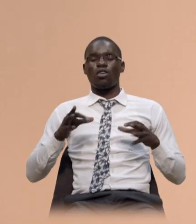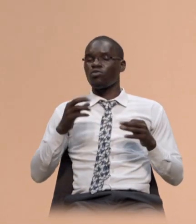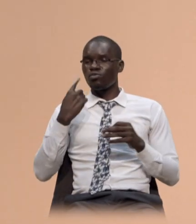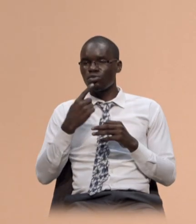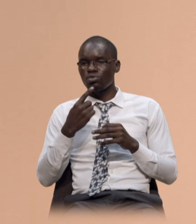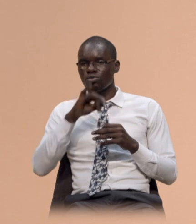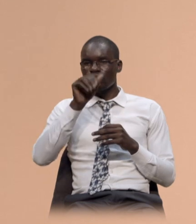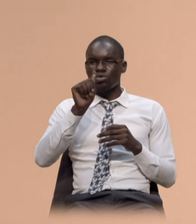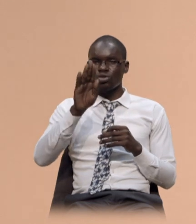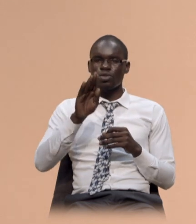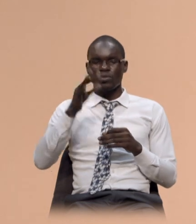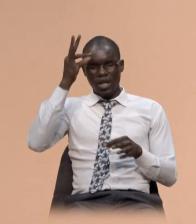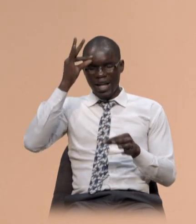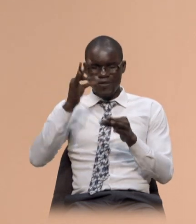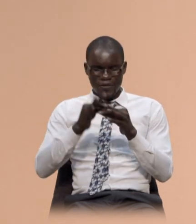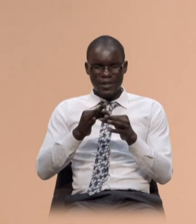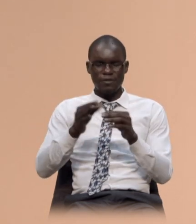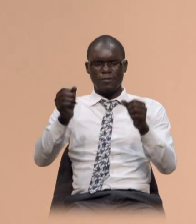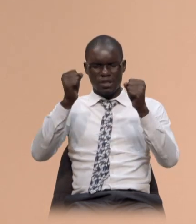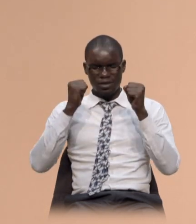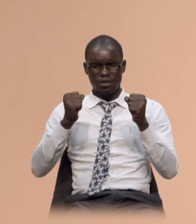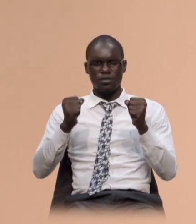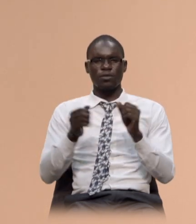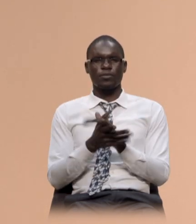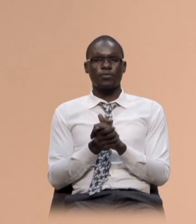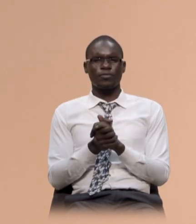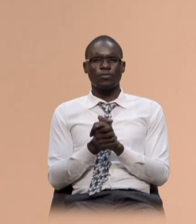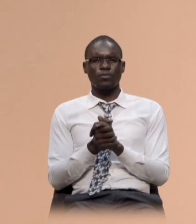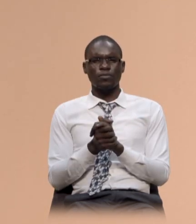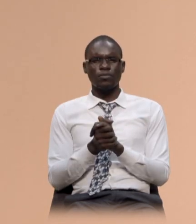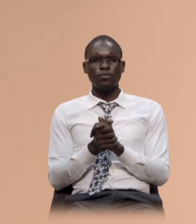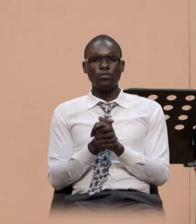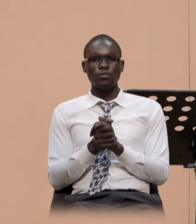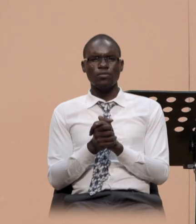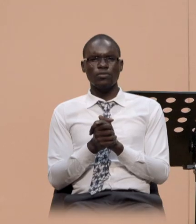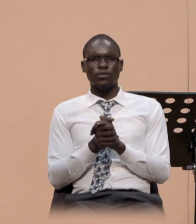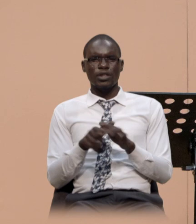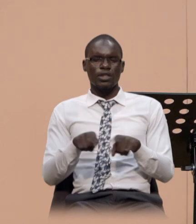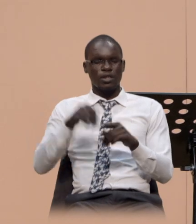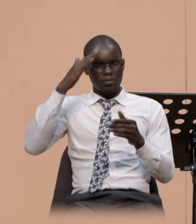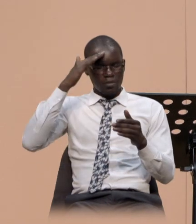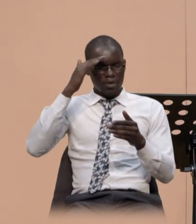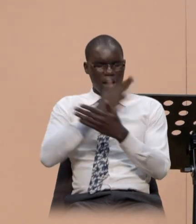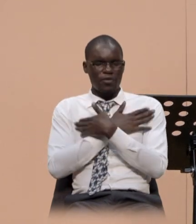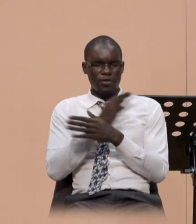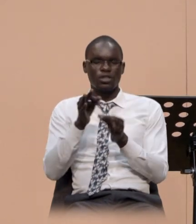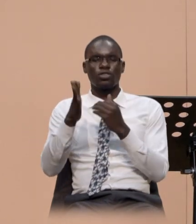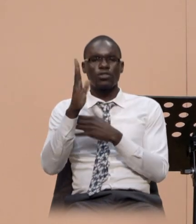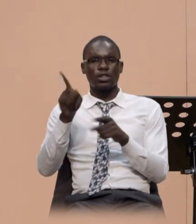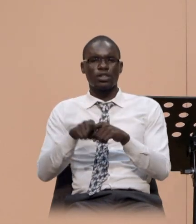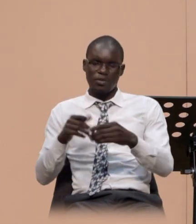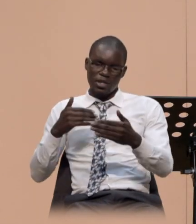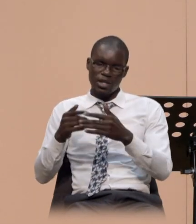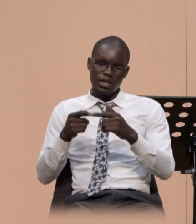sababu imani ya Ayubu ilikuwa imekomaa. Imekomaa kwa njia gani? Kuwa rafiki wa Mungu, kuwa karibu na